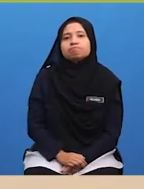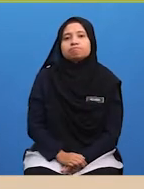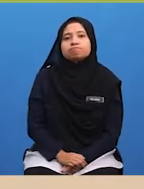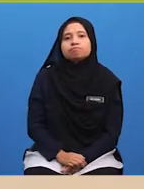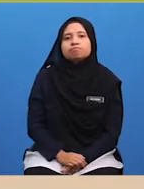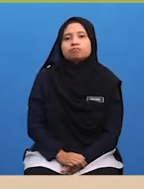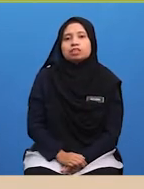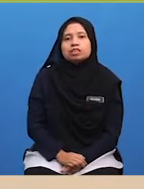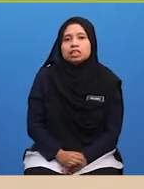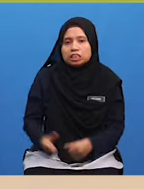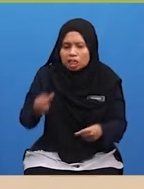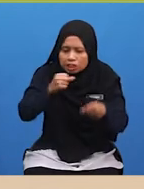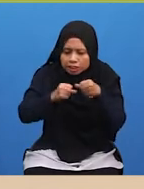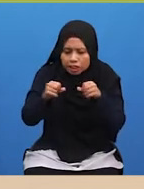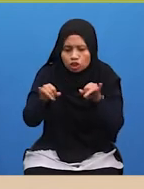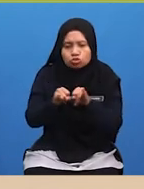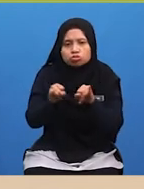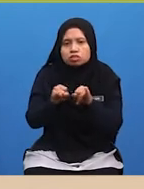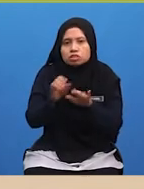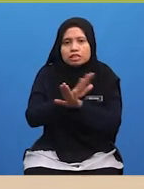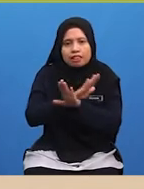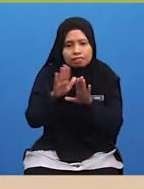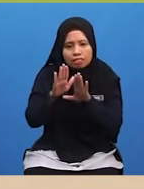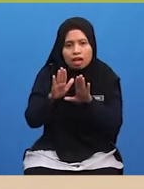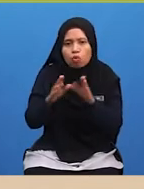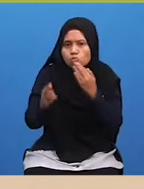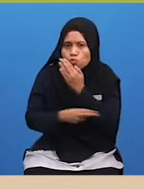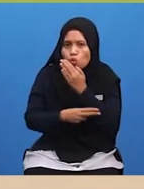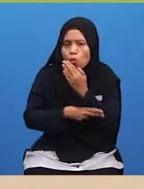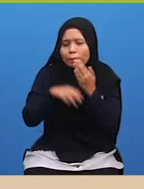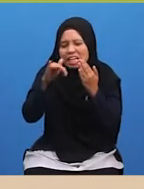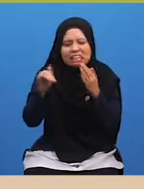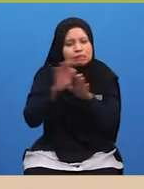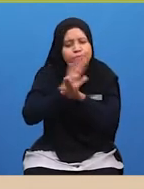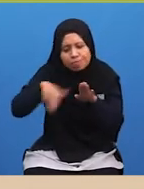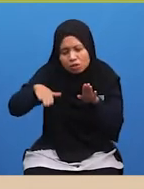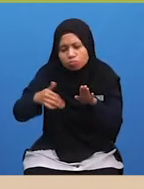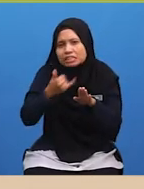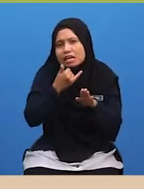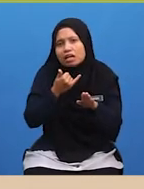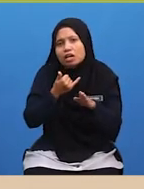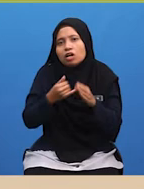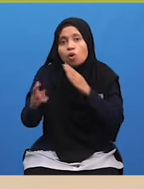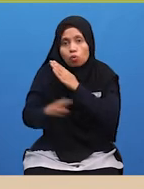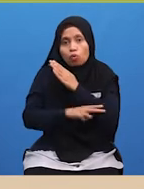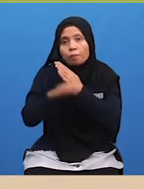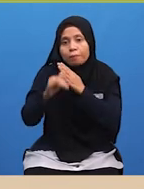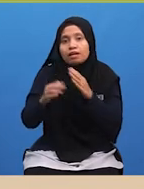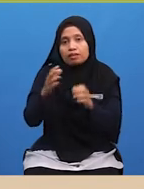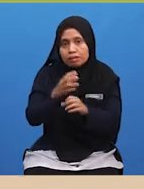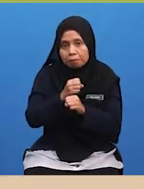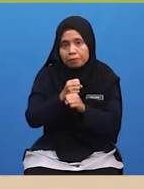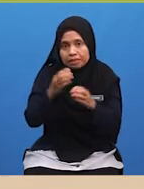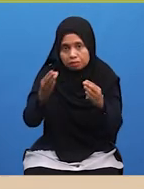Hasil siasatan juga tidak sekalipun menghukum yang tidak bersalah. Hukuman yang bakal